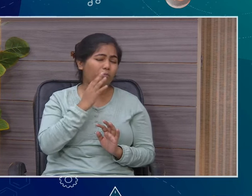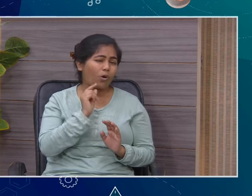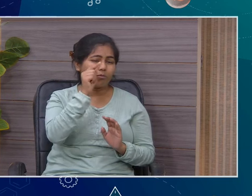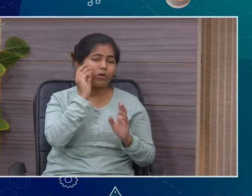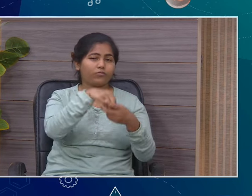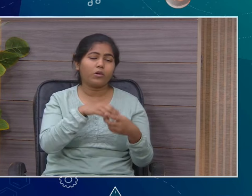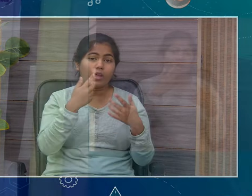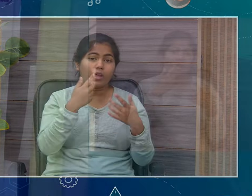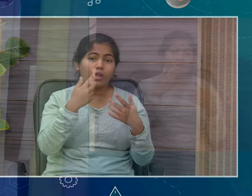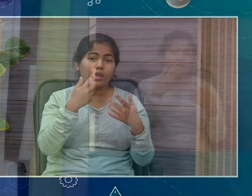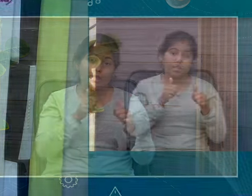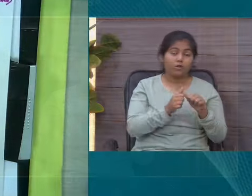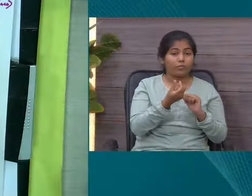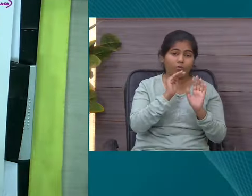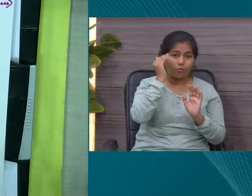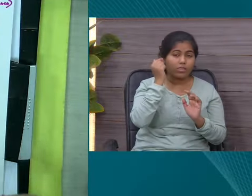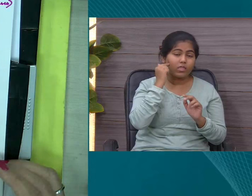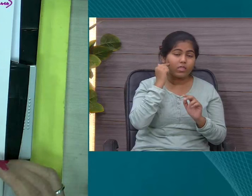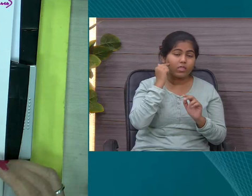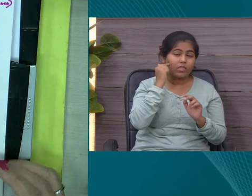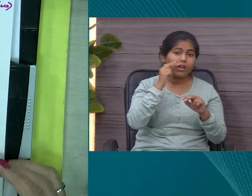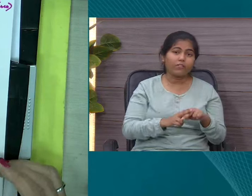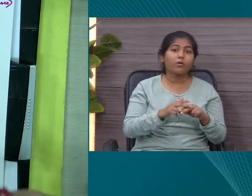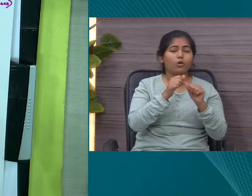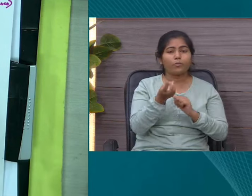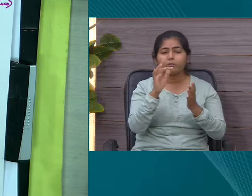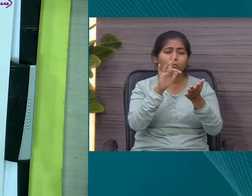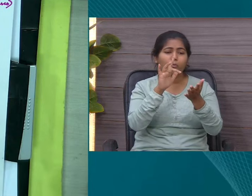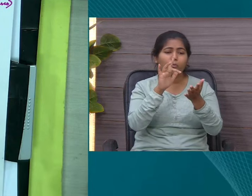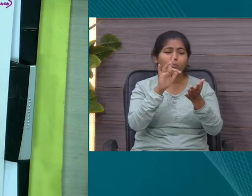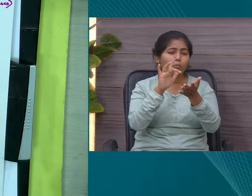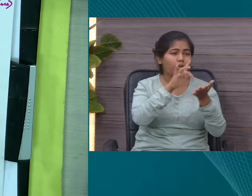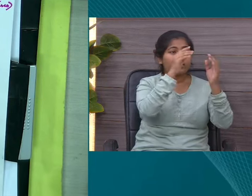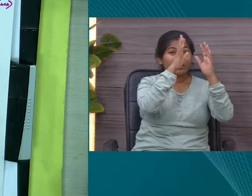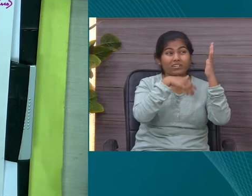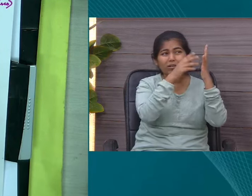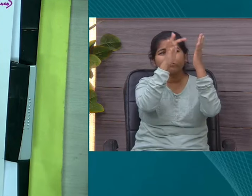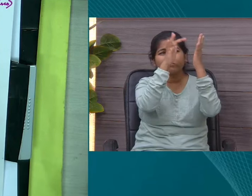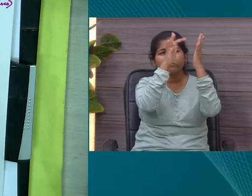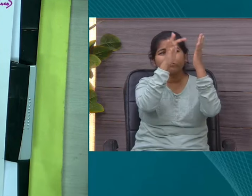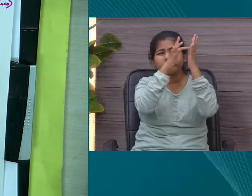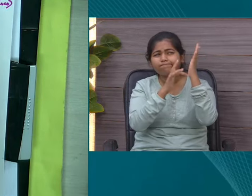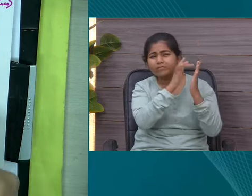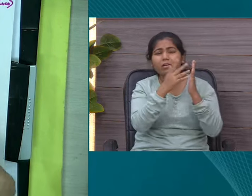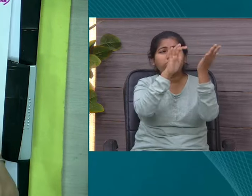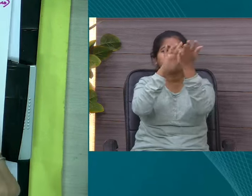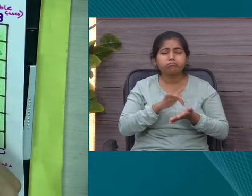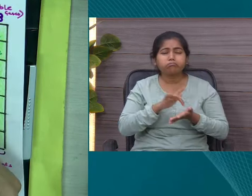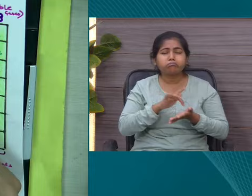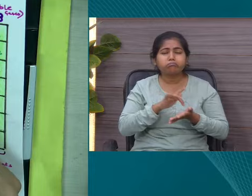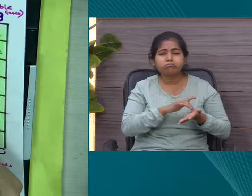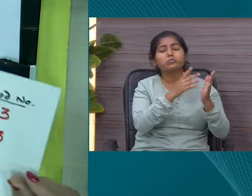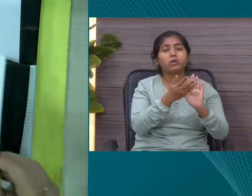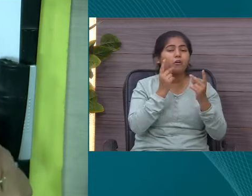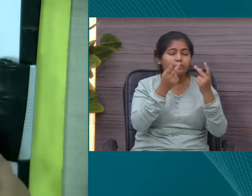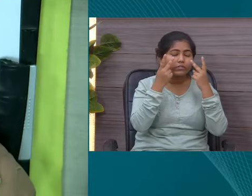भी एटॉमिक नंबर अब हमें पता है, उस एटॉमिक नंबर से अगर हमें पोजीशन पता लगानी है, उस एलिमेंट की पोजीशन क्या होगी टेबल में, तो हम फटाफट से यहाँ देख